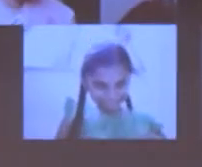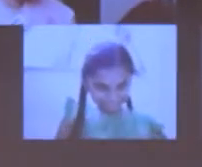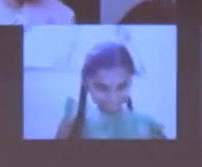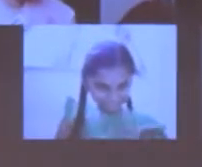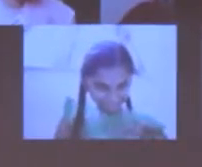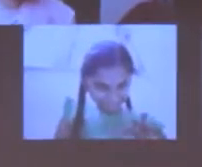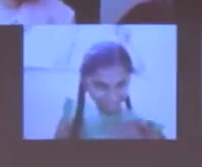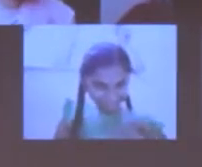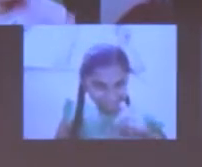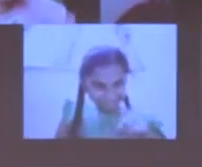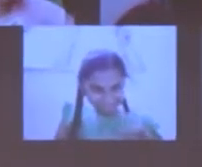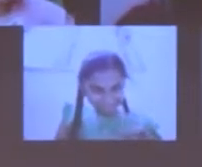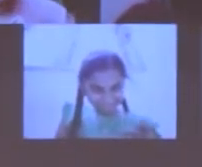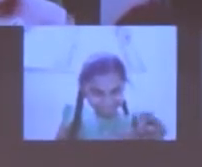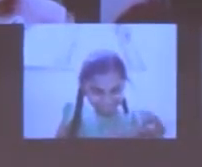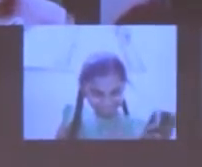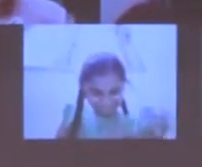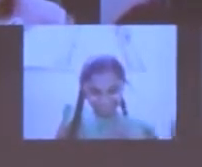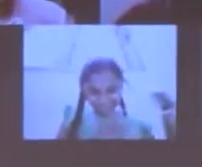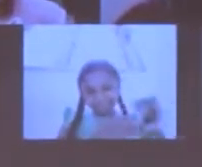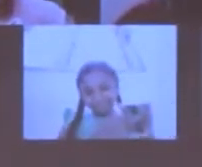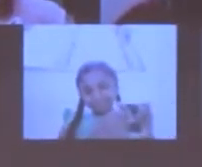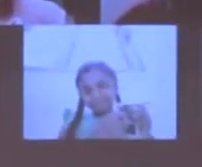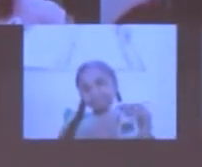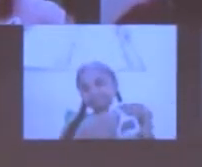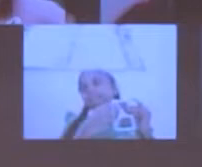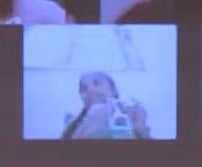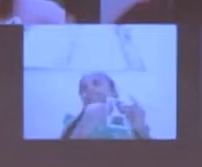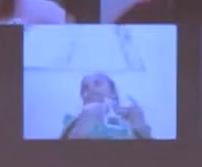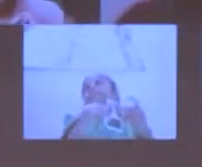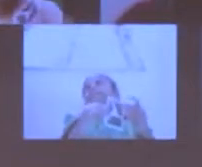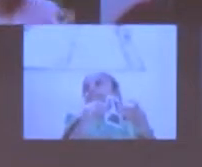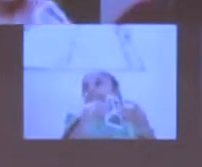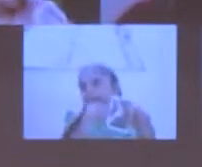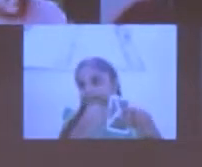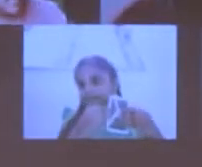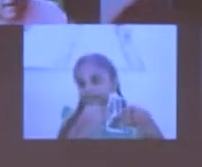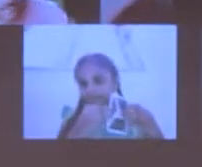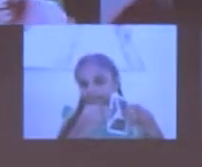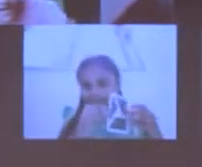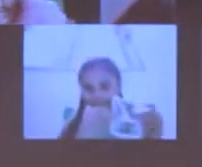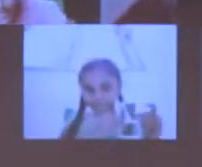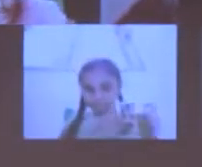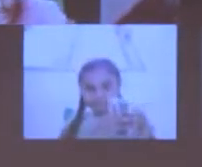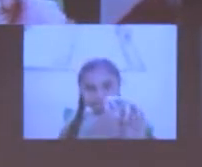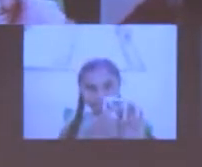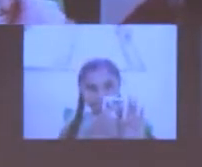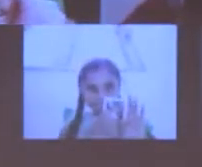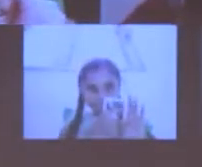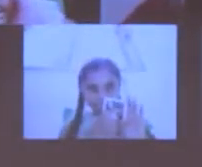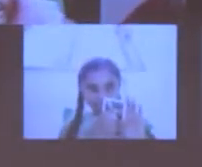ನನ್ನ ಹತ್ರ ಇರೋದು ಫ್ಲವರ್ ಕ್ಲಬ್ಸ್ ಮತ್ತೆ 5 ಕ್ಲಬ್ಸ್.